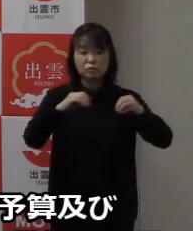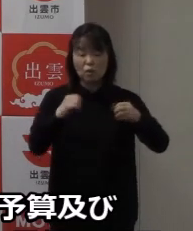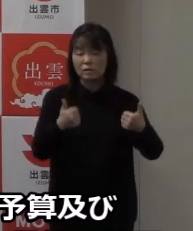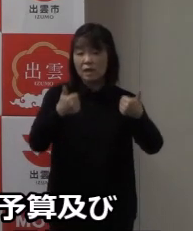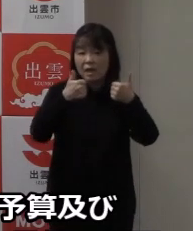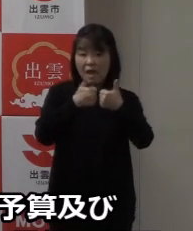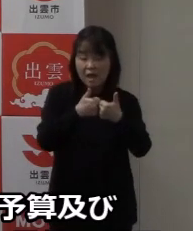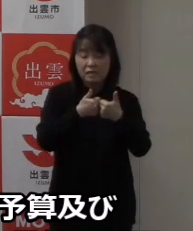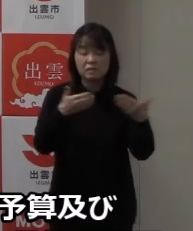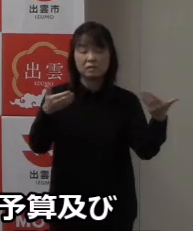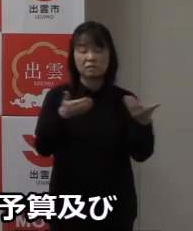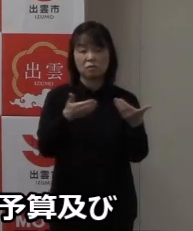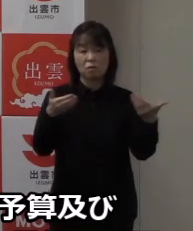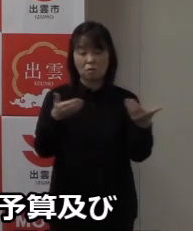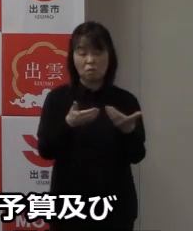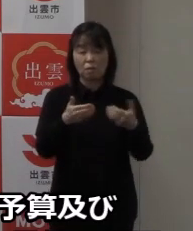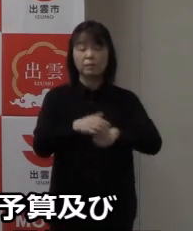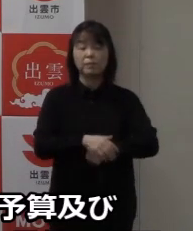事業と、